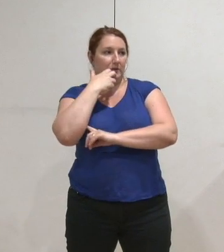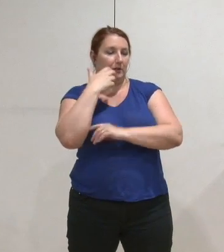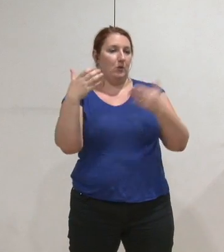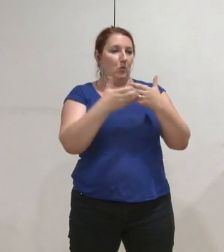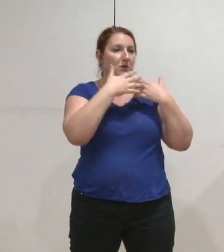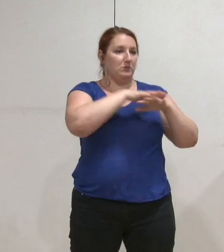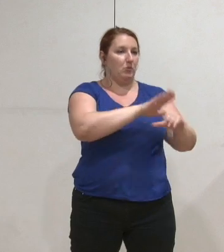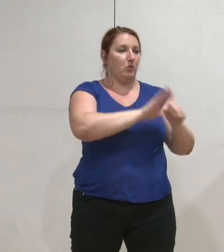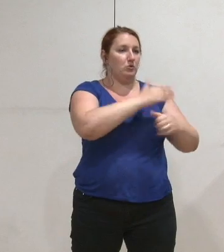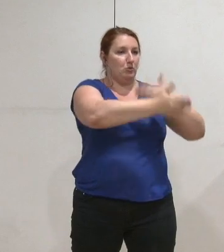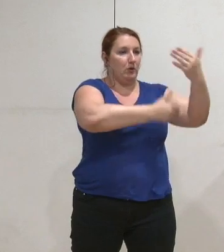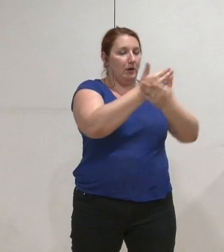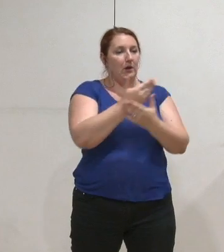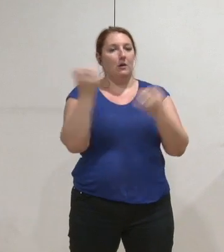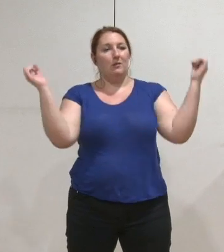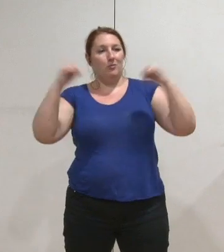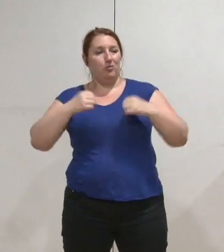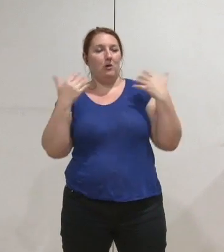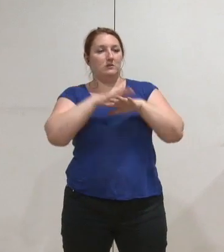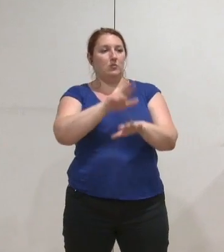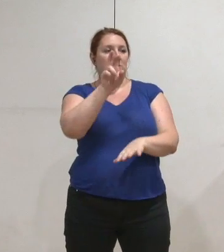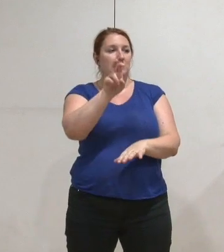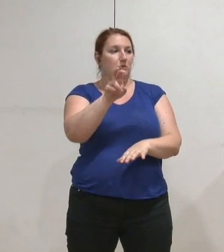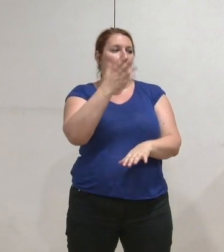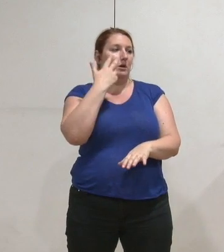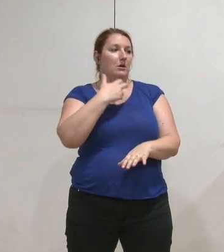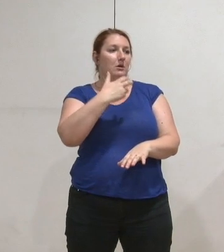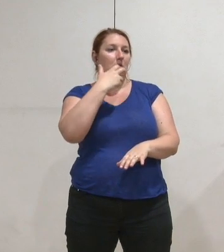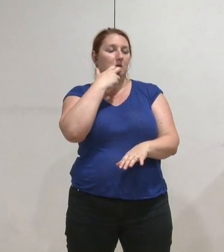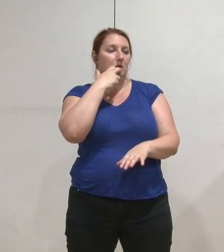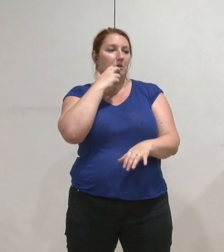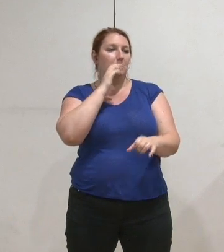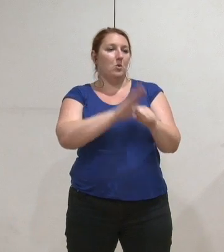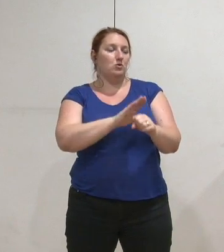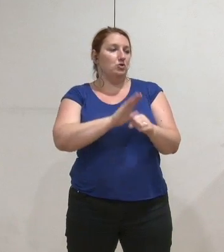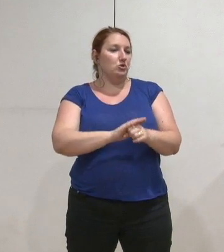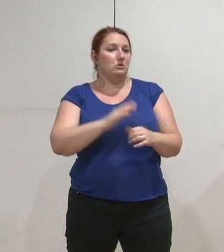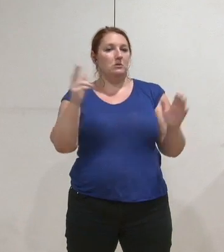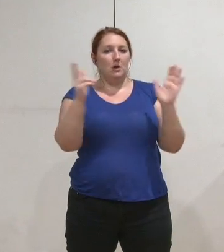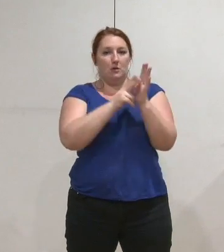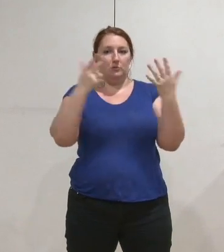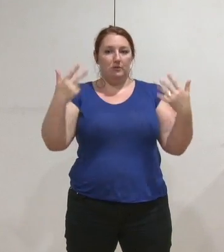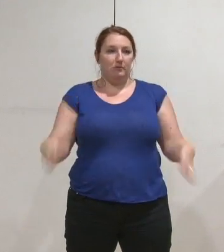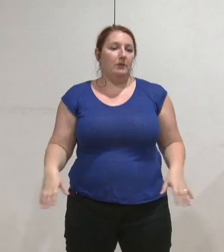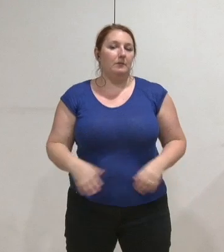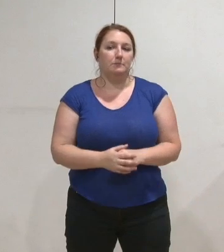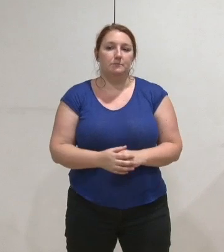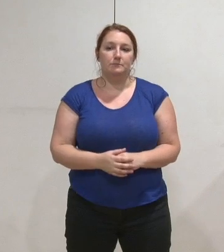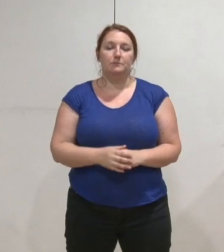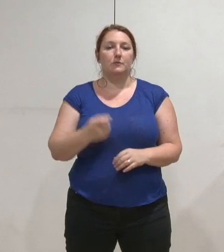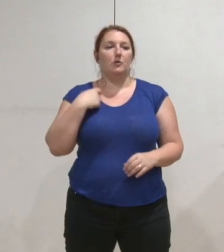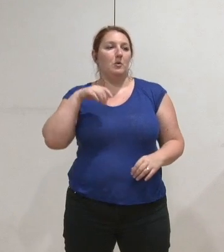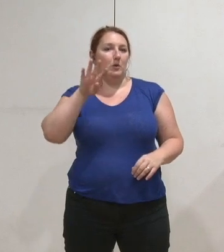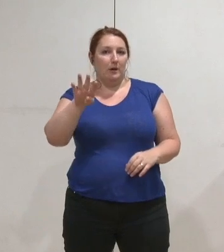rassemblement de gauche et de progrès qui vote pour rassemblement citoyens de la gauche etécologistes délibération adoptée la